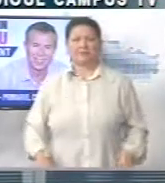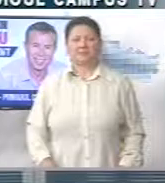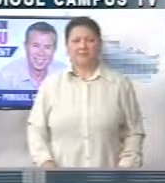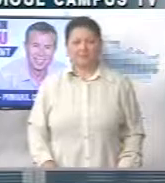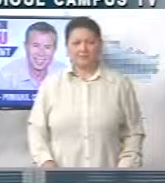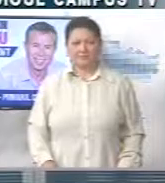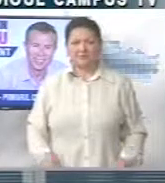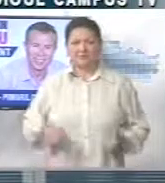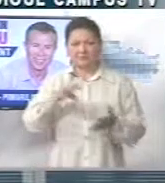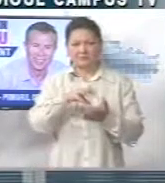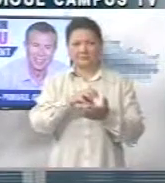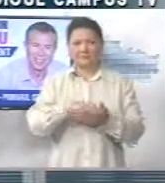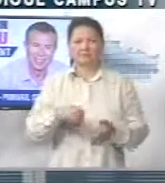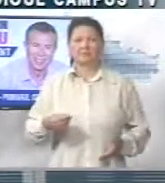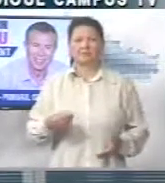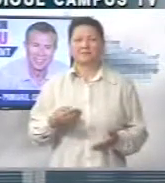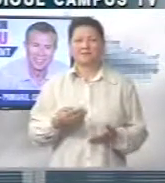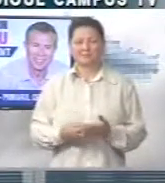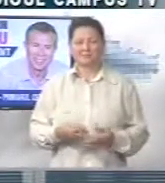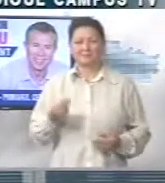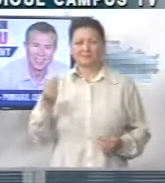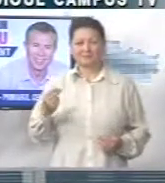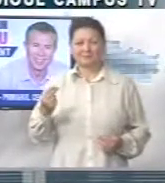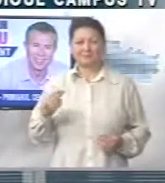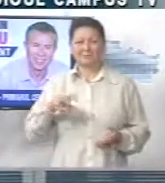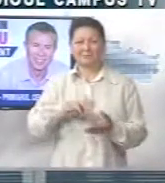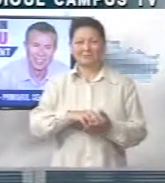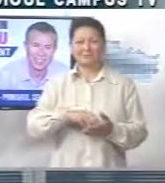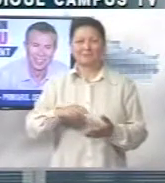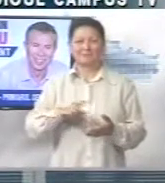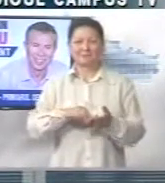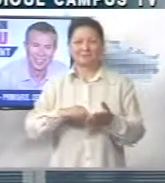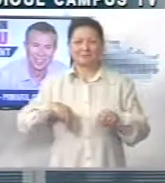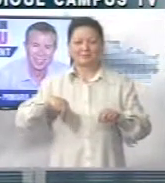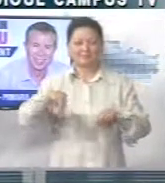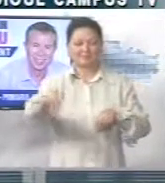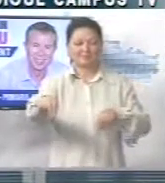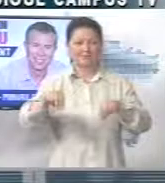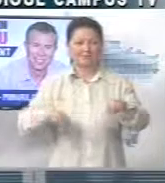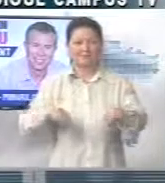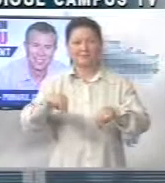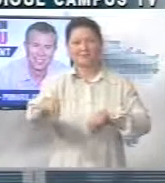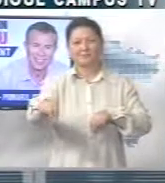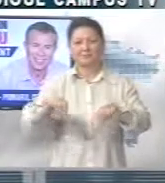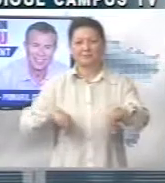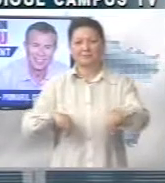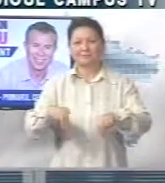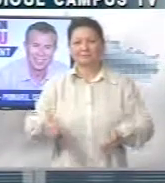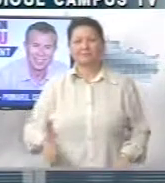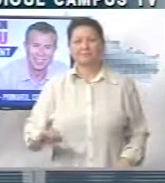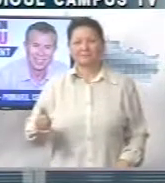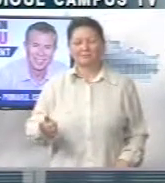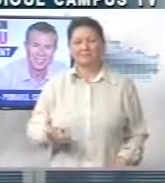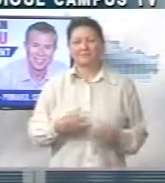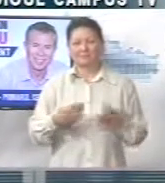sau îmbunătățirea locului pentru șahiști, acolo unde sunt foarte mulți pensionari, unde își petrec timpul liber și o serie de lucruri.